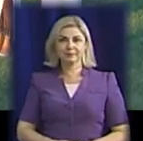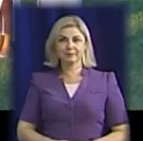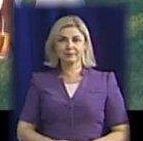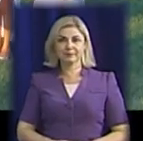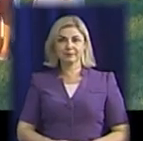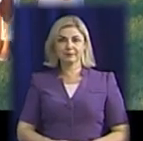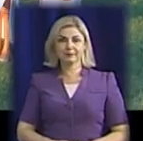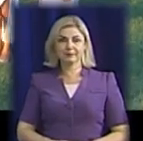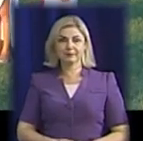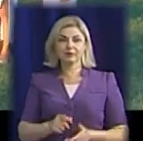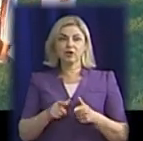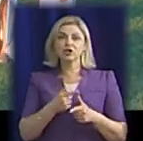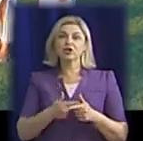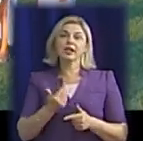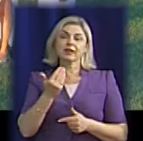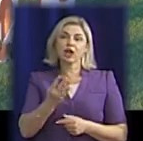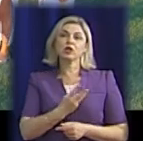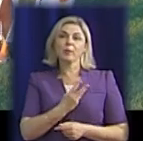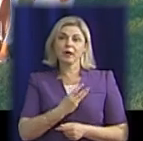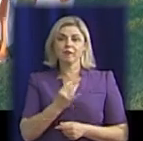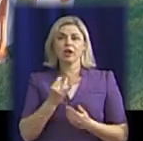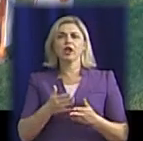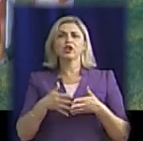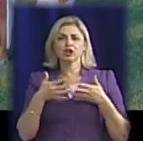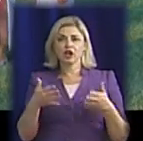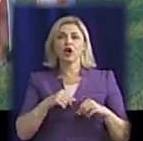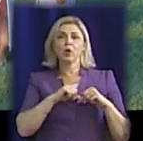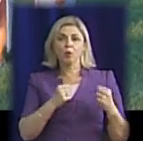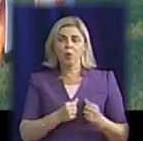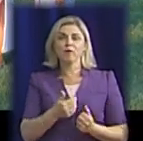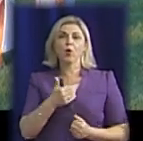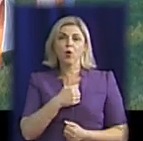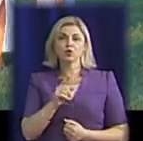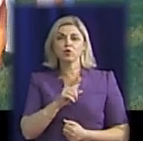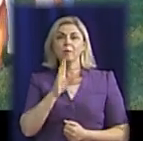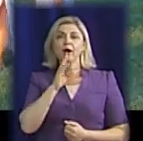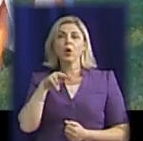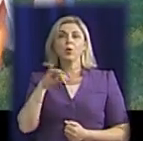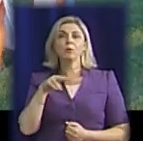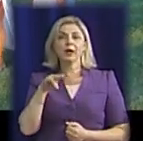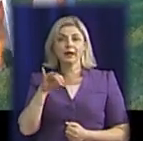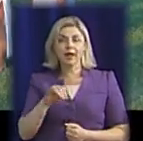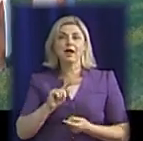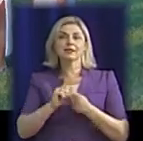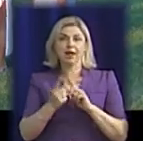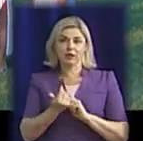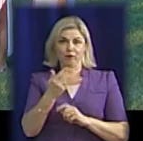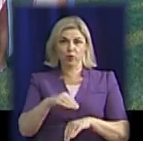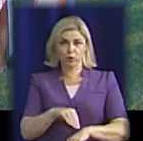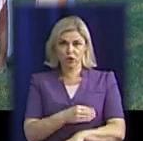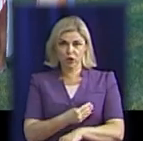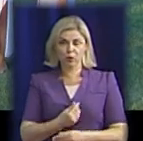чи ти добровільно і щирою любов'ю хочеш, щоб Людмила стала твоєю дружиною?